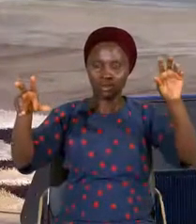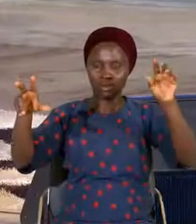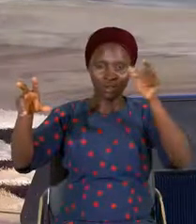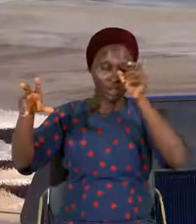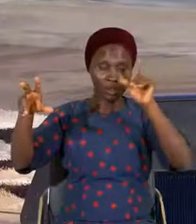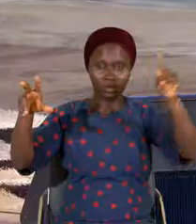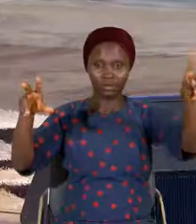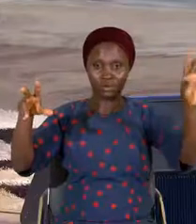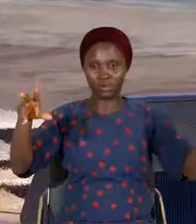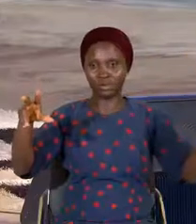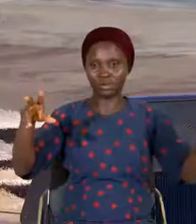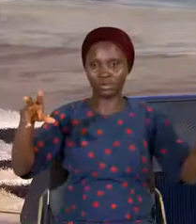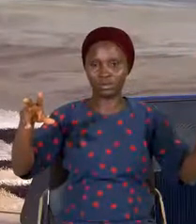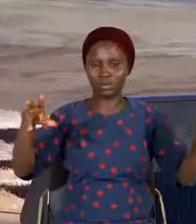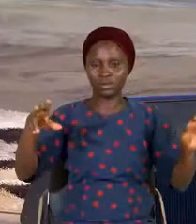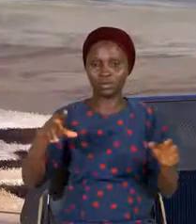Éphésiens chapitre 3, verset 19.